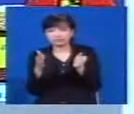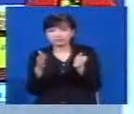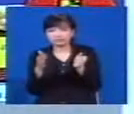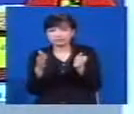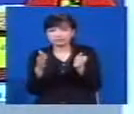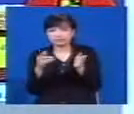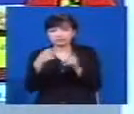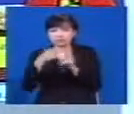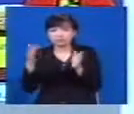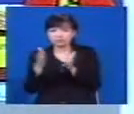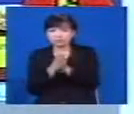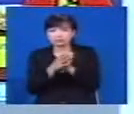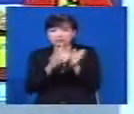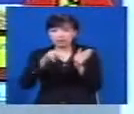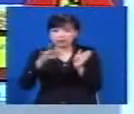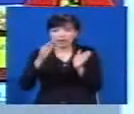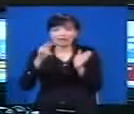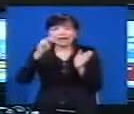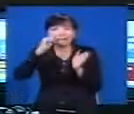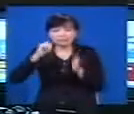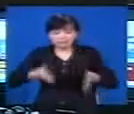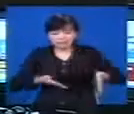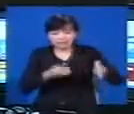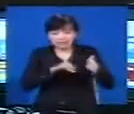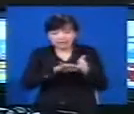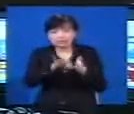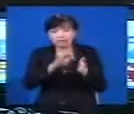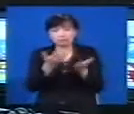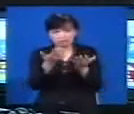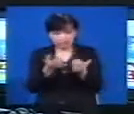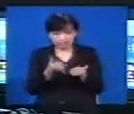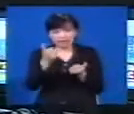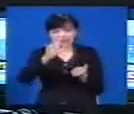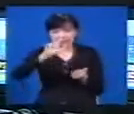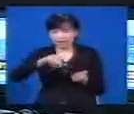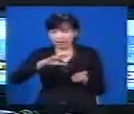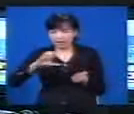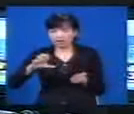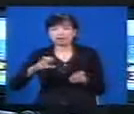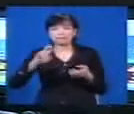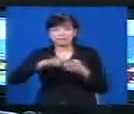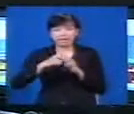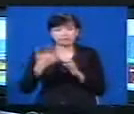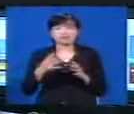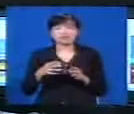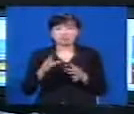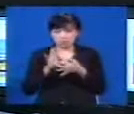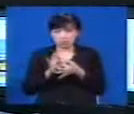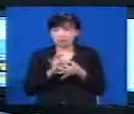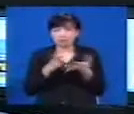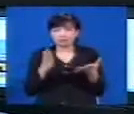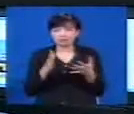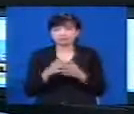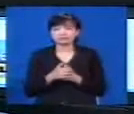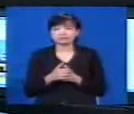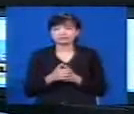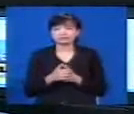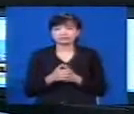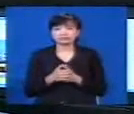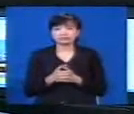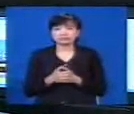ลูกบาศก์เมตรต่อวินาทีแต่แม่น้ำเจ้าพระยาจุดที่เข้ากรุงเทพเนี่ยรับได้ถึง 3,500 เพราะฉะนั้นก็หมดห่วงได้ ก็หมดห่วงเรื่องของ เหตุการณ์